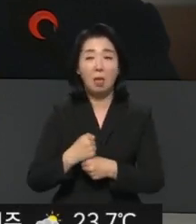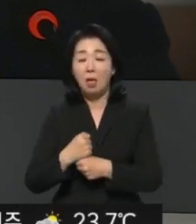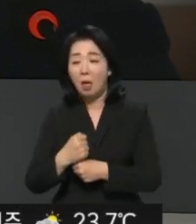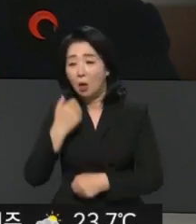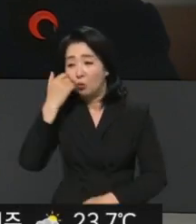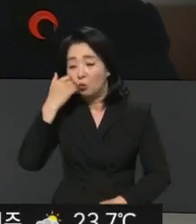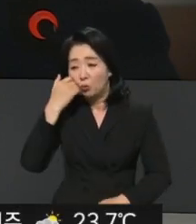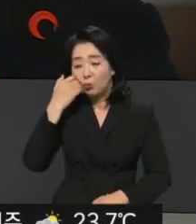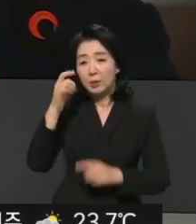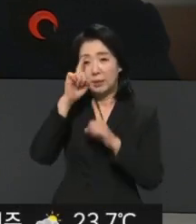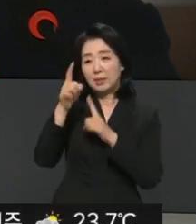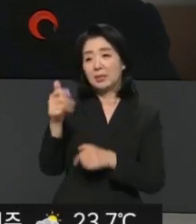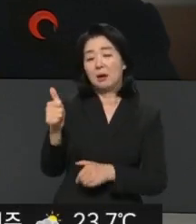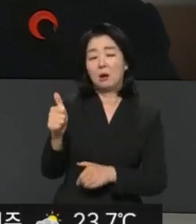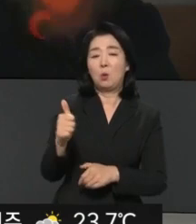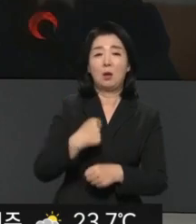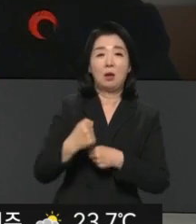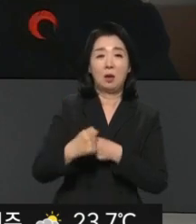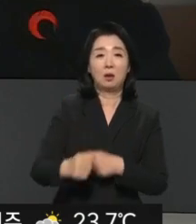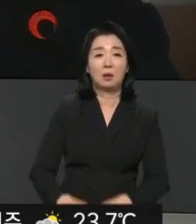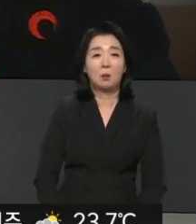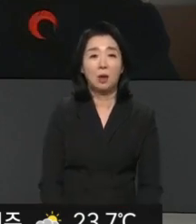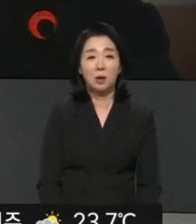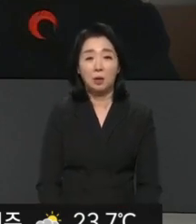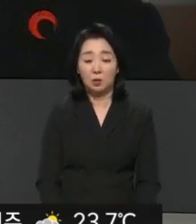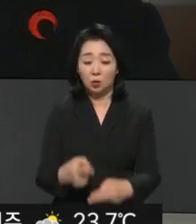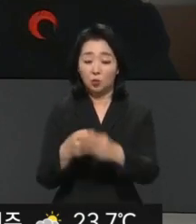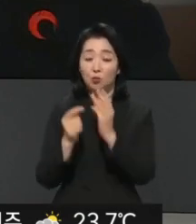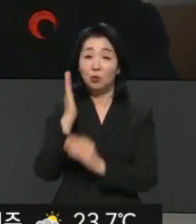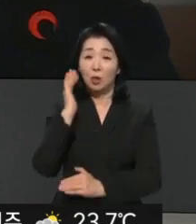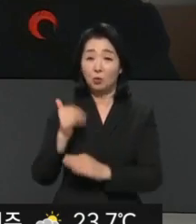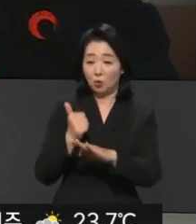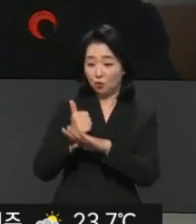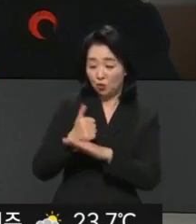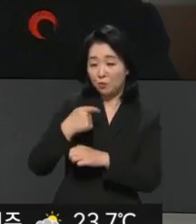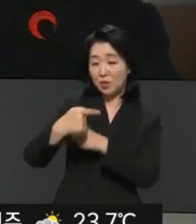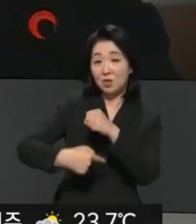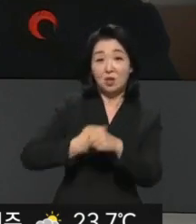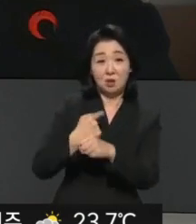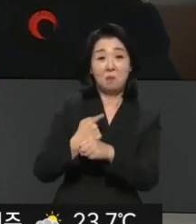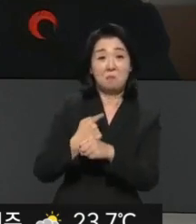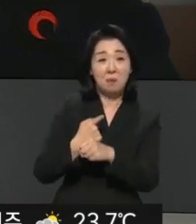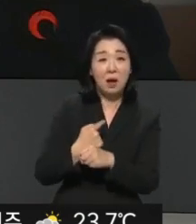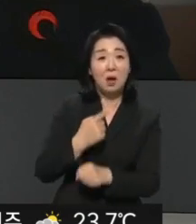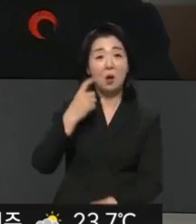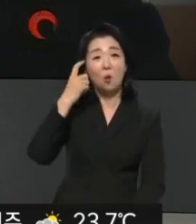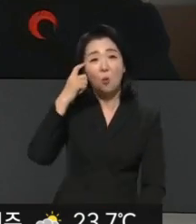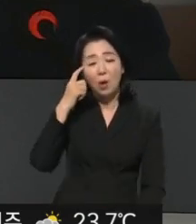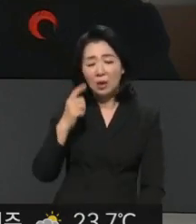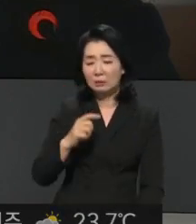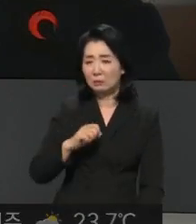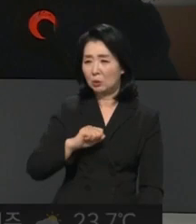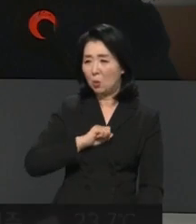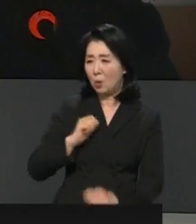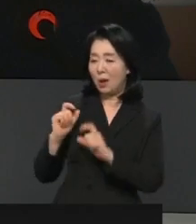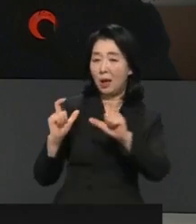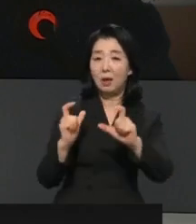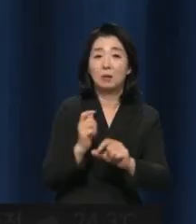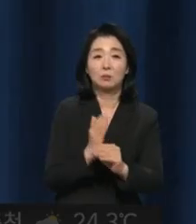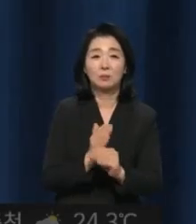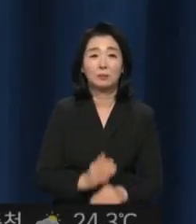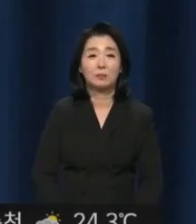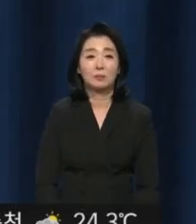장관도 마찬가지일 겁니다. 윤석열 대통령 취임 1년을 맞아서 직간접적으로 경고 시그널을 받고 있기 때문이죠.